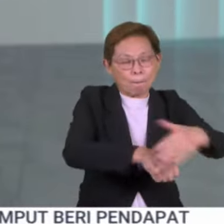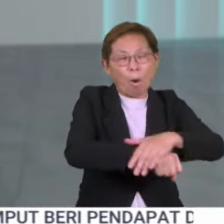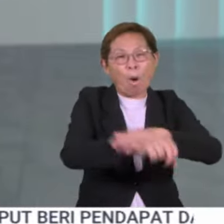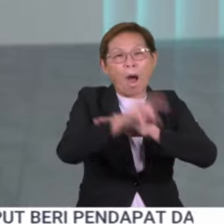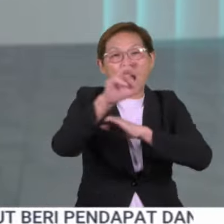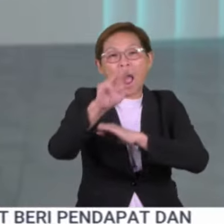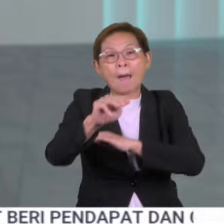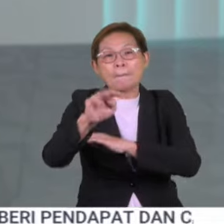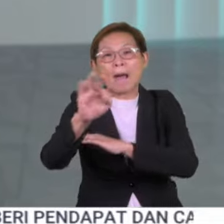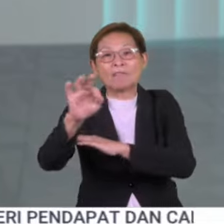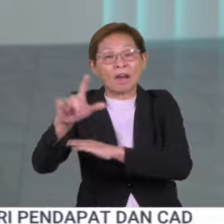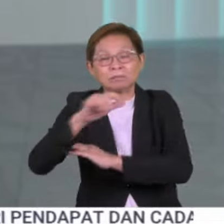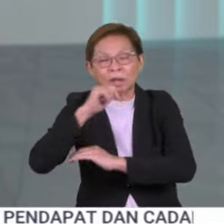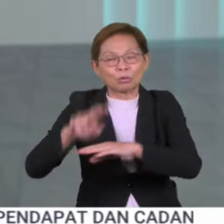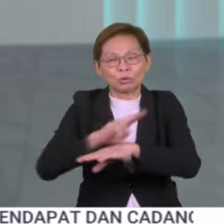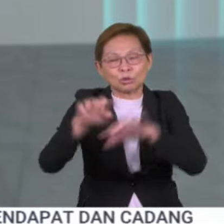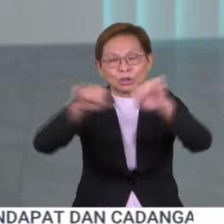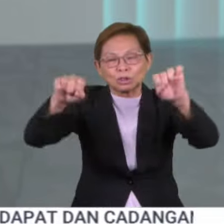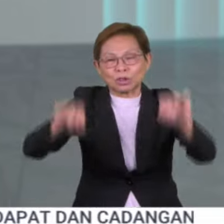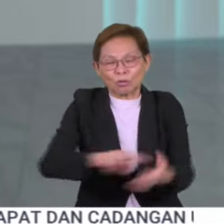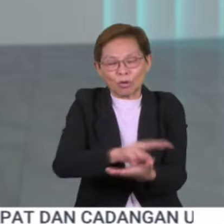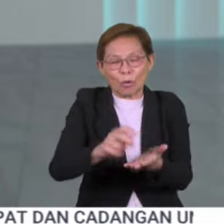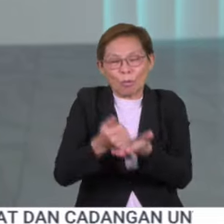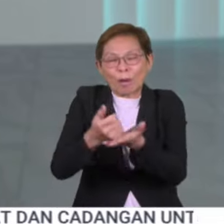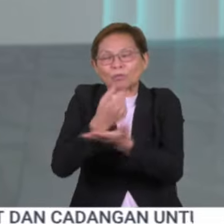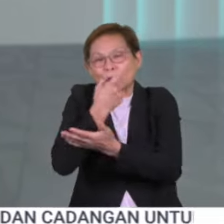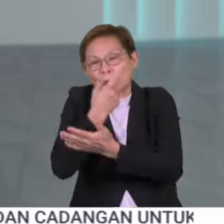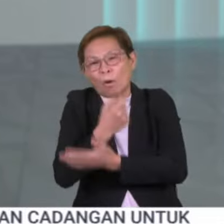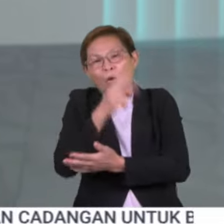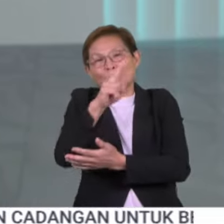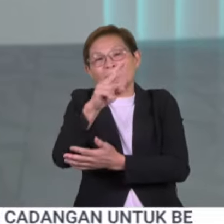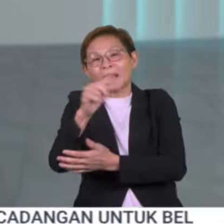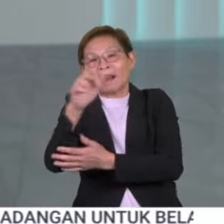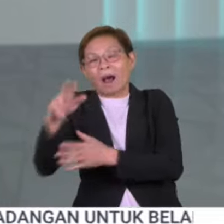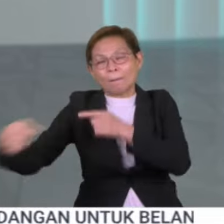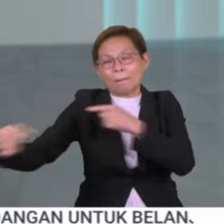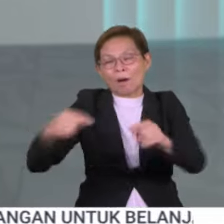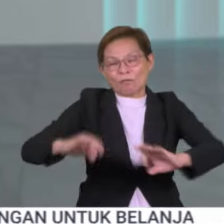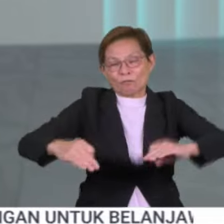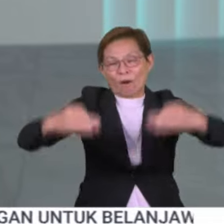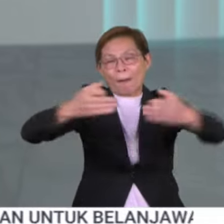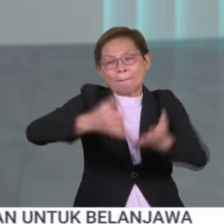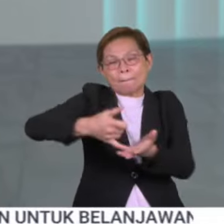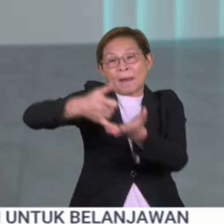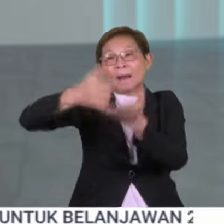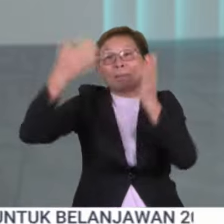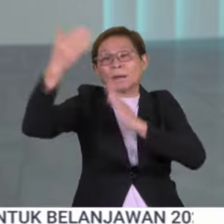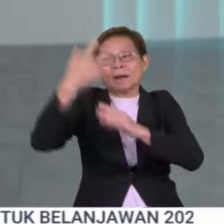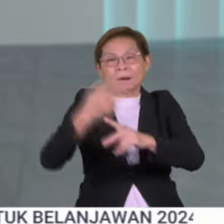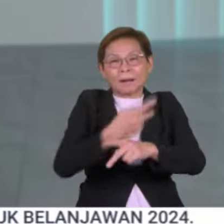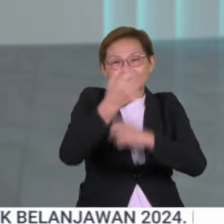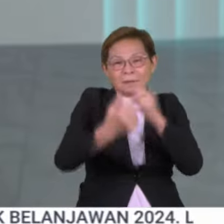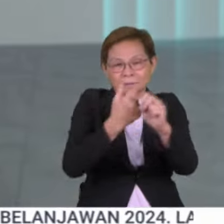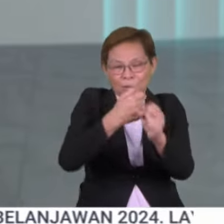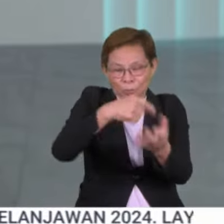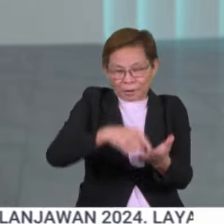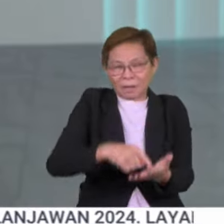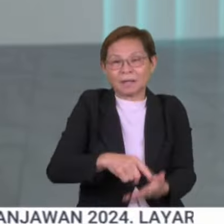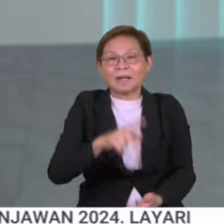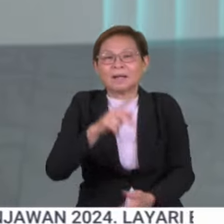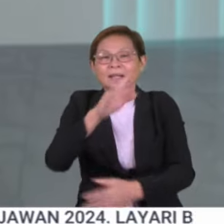tidak akan menggunakan sistem video bantuan pengadil var Pada perlawanan akhir piala Presiden bagi edisi tahun ini